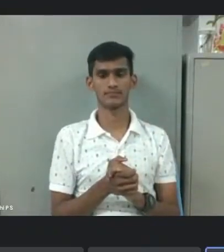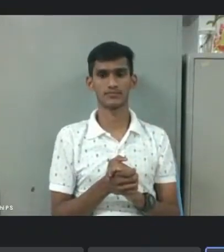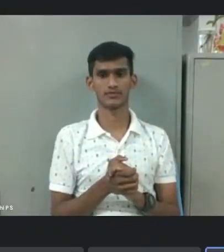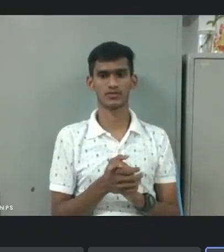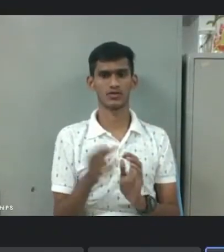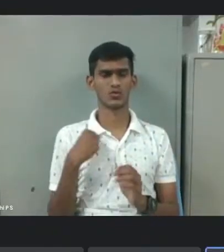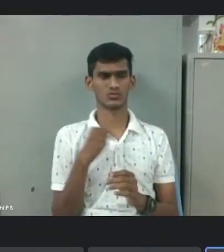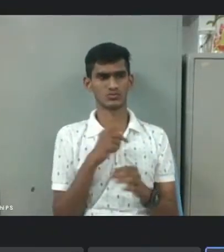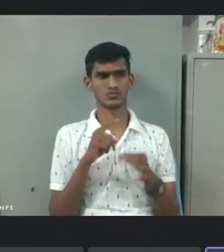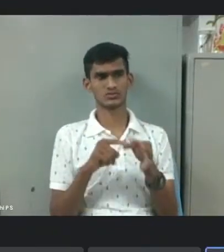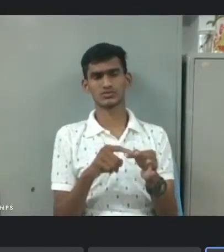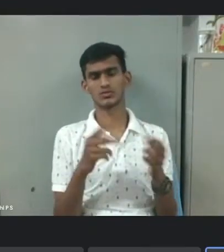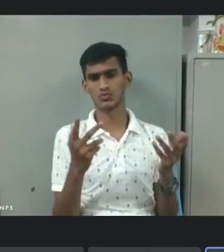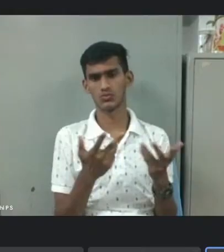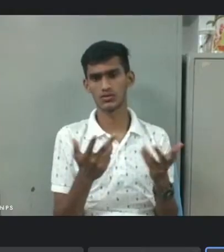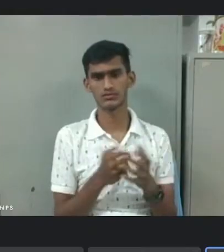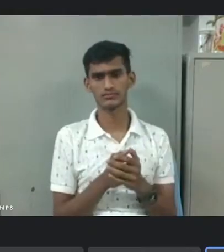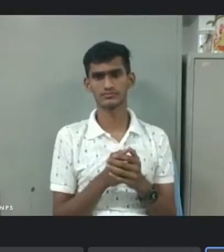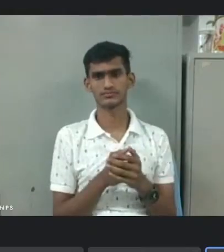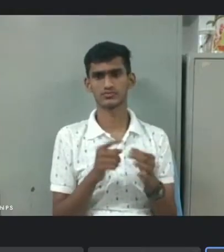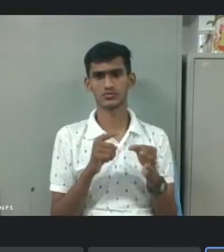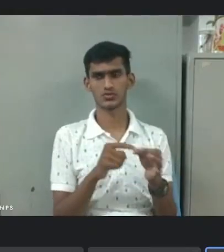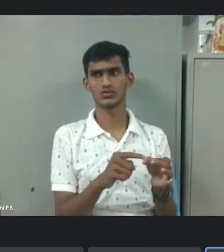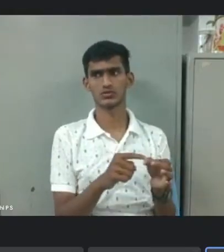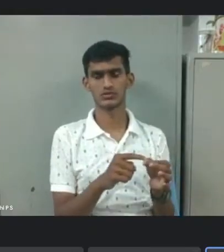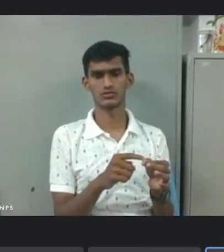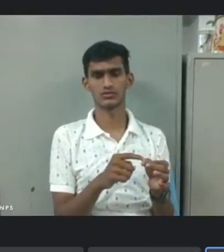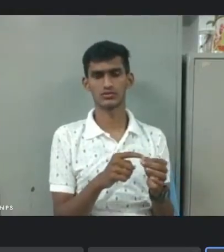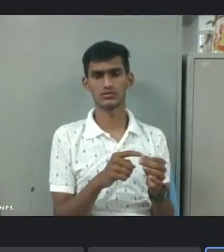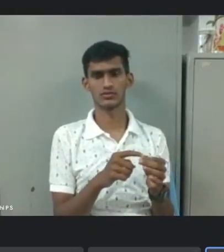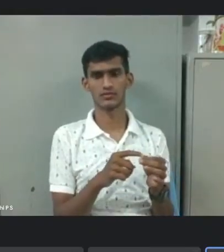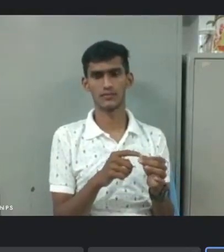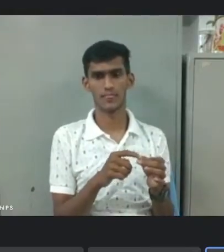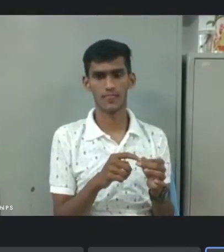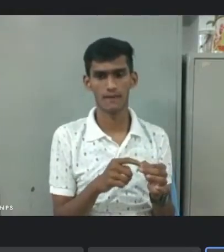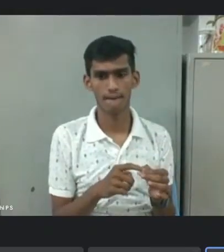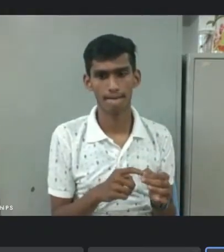ഡോക്ടർ, ഒരു ക്വസ്റ്റ്യനും കൂടിയുണ്ട്. മാത്യു ചോദിച്ചിരിക്കുന്നത്